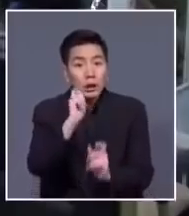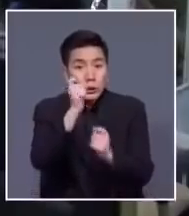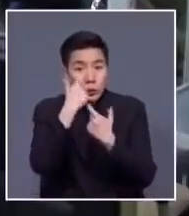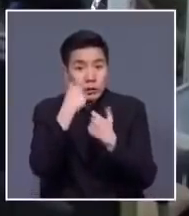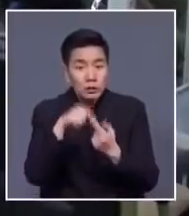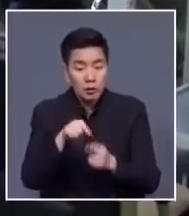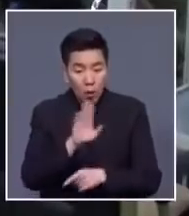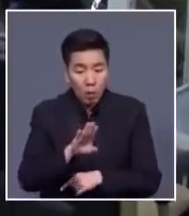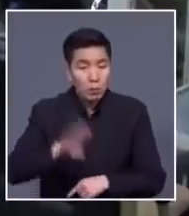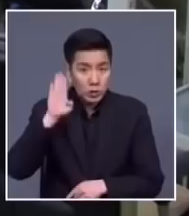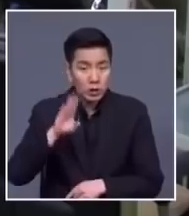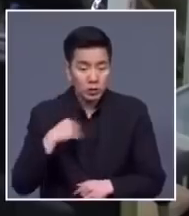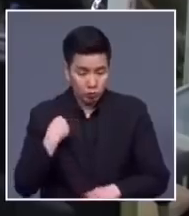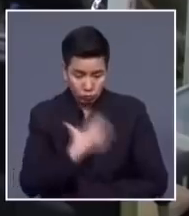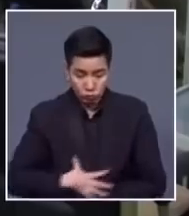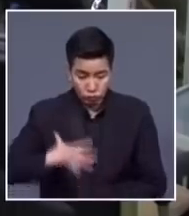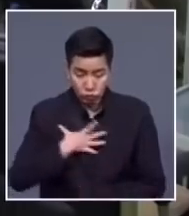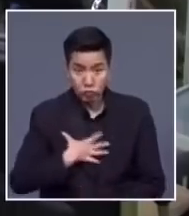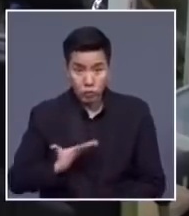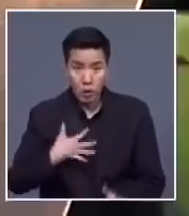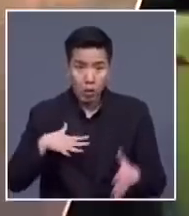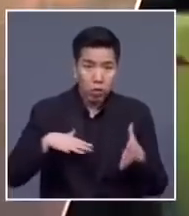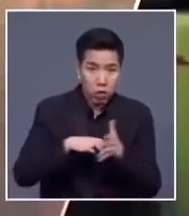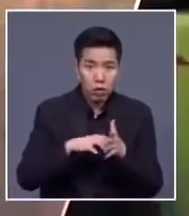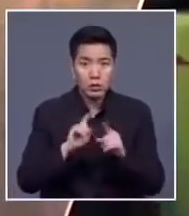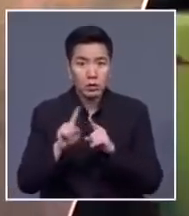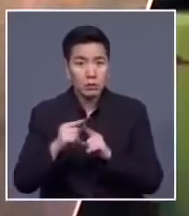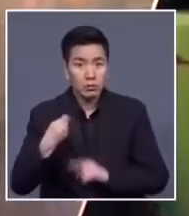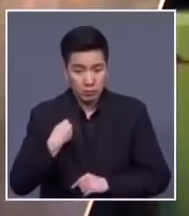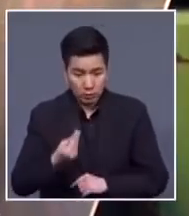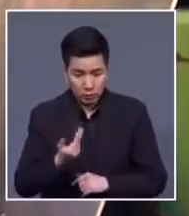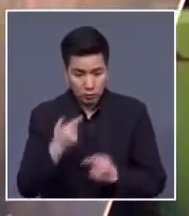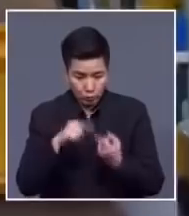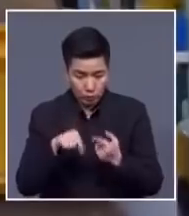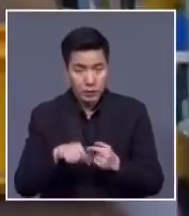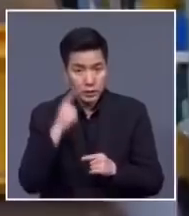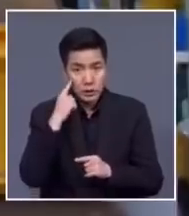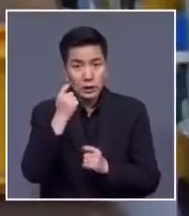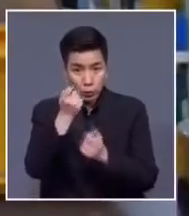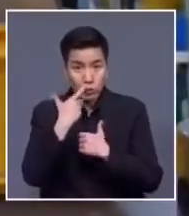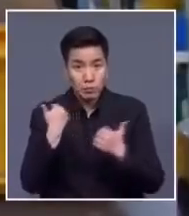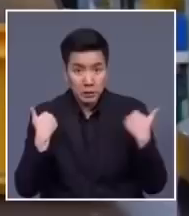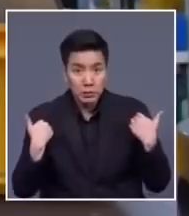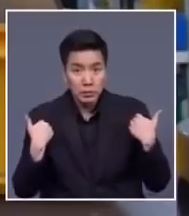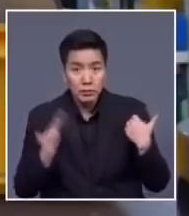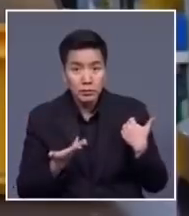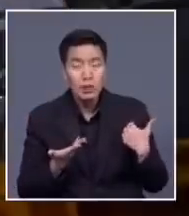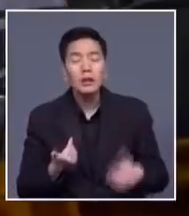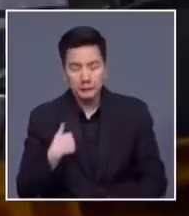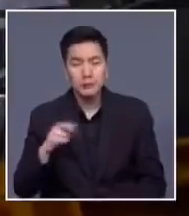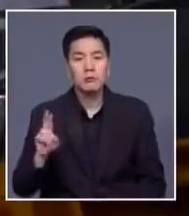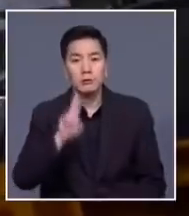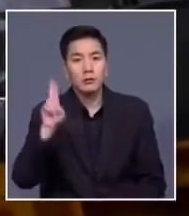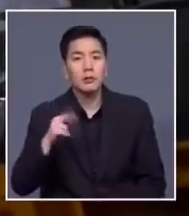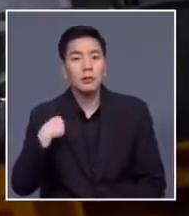ที่ไม่ว่าจะเป็นเรื่องของสุขภาพเรื่องของอุบัติเหตุต่างๆนะครับเคยใช้เคยได้สวัสดิการบ้างหรือยังครับผม ก็ได้ใช้ครับ